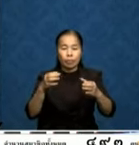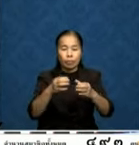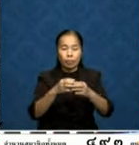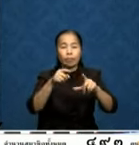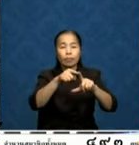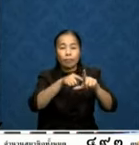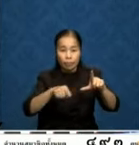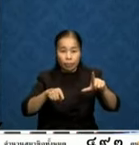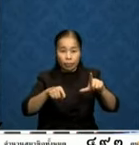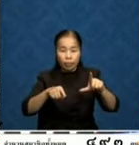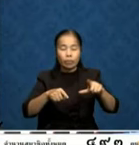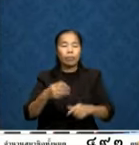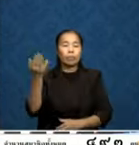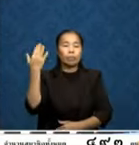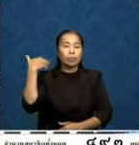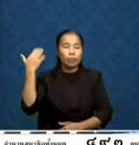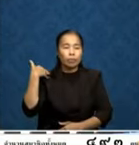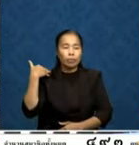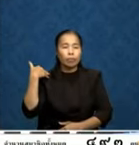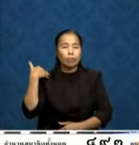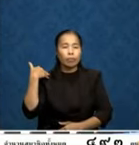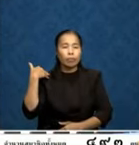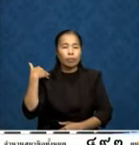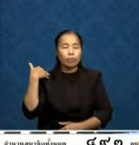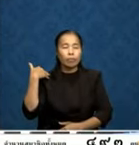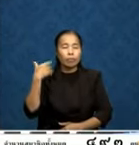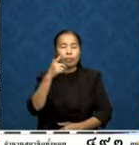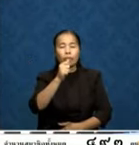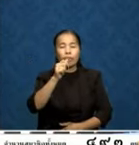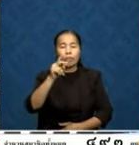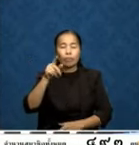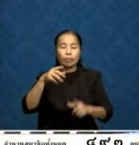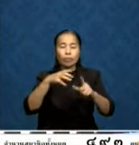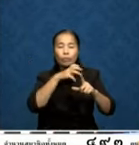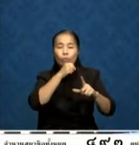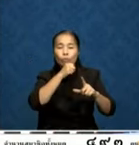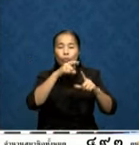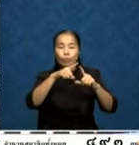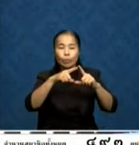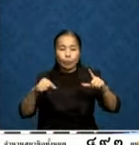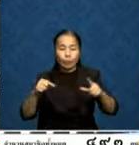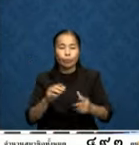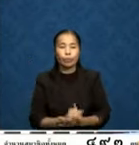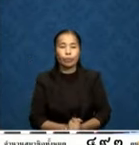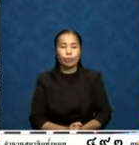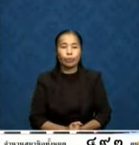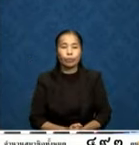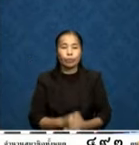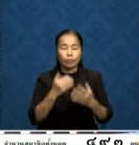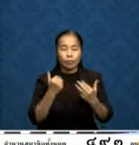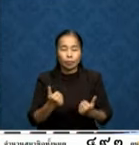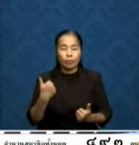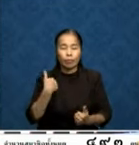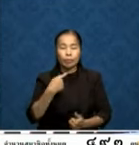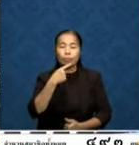พรรคอนาคตใหม่ครับก็วันนี้ผมจะอภิปรายครับตอนแรกก็กะมาแบบแนวส.ส.เขตทั่วไปเหมือนท่านอื่นนะว่า